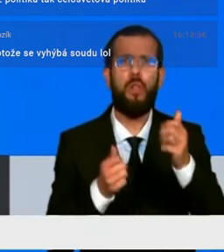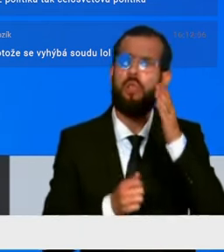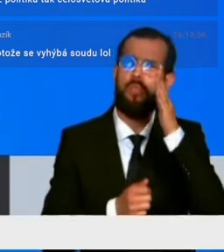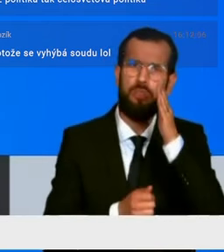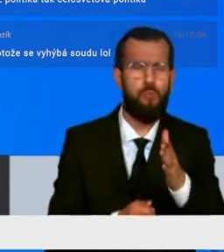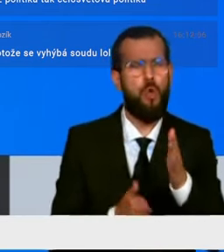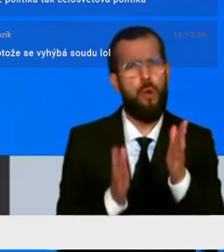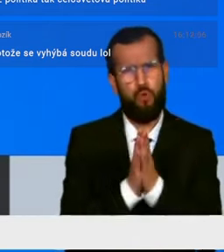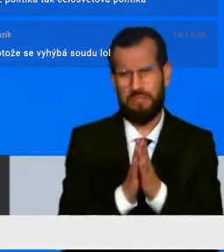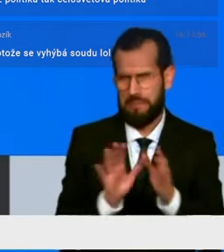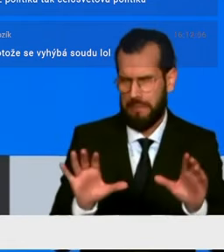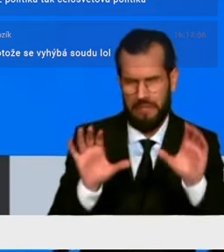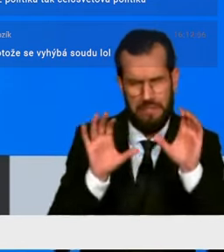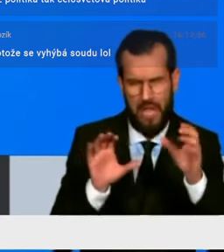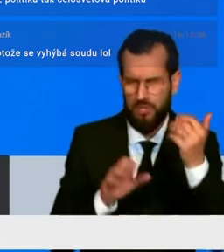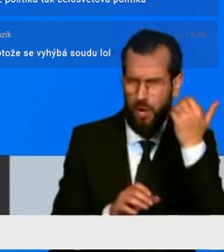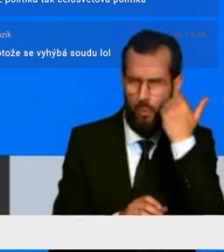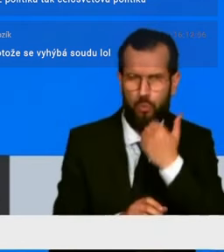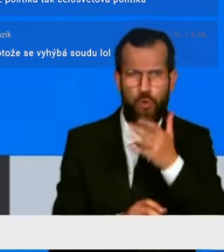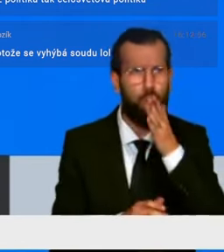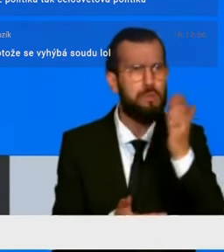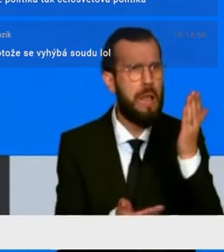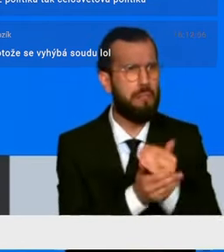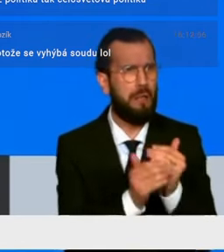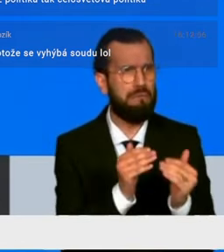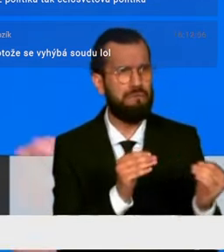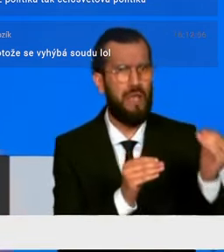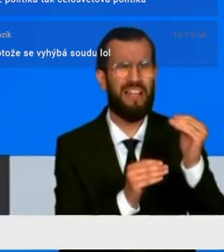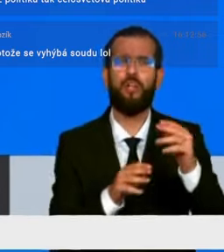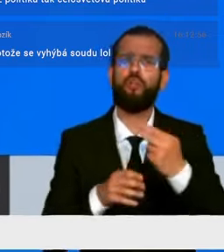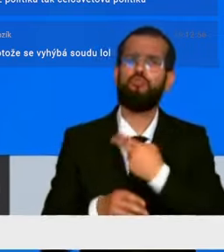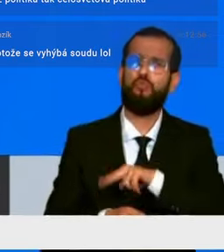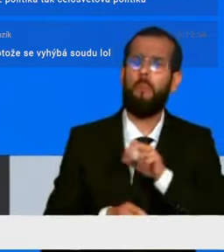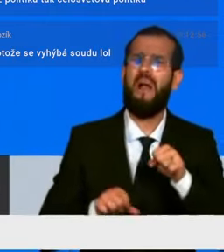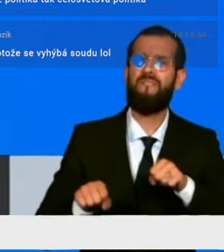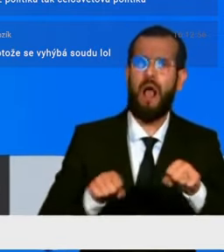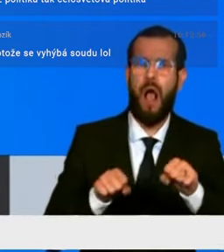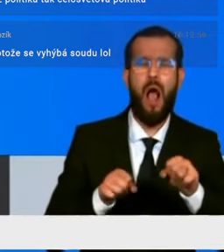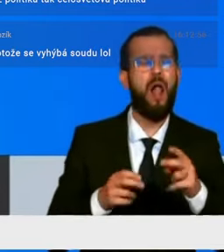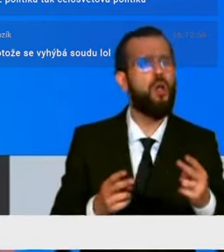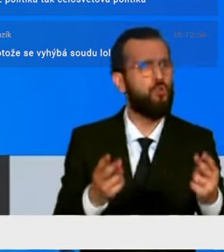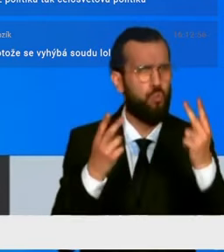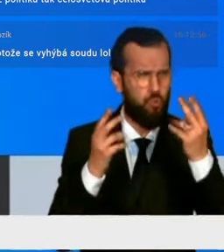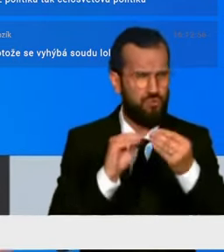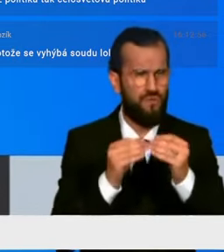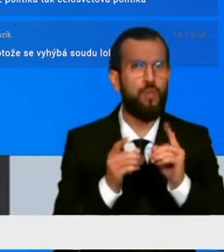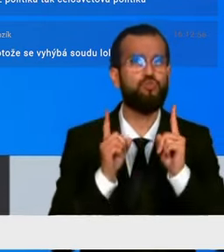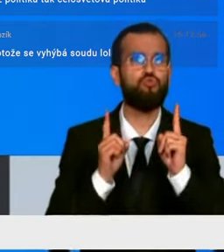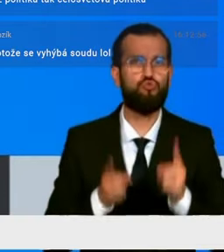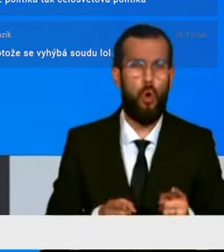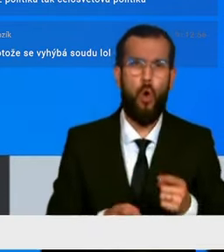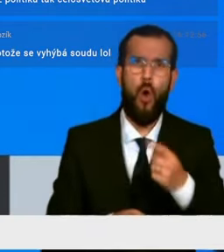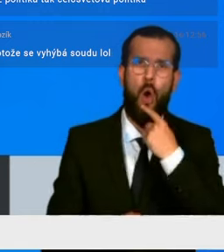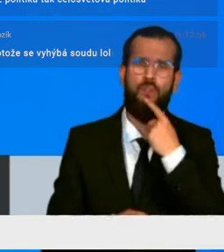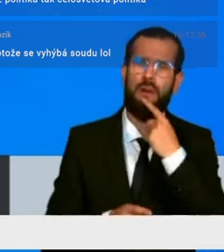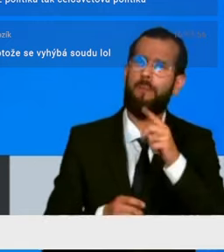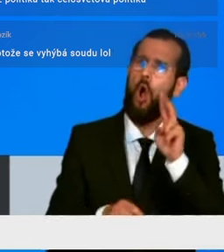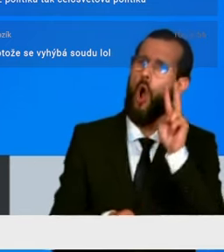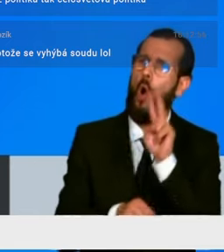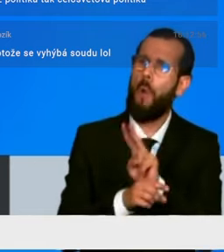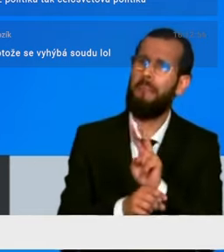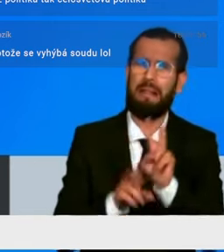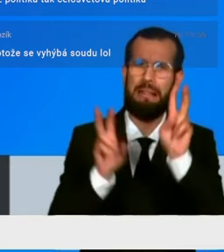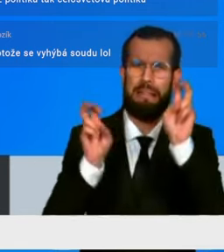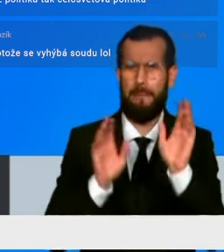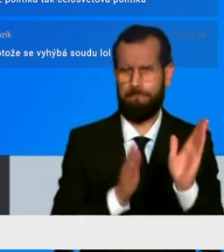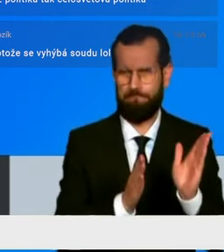nestráži tu teraz ľudí lebo tá zodpovednosť je u vlády ale Podstata je iná Nebavme sa tu teraz o konkrétnych opatreniach eh